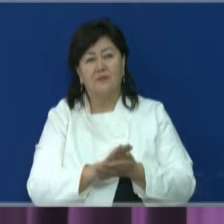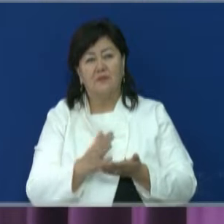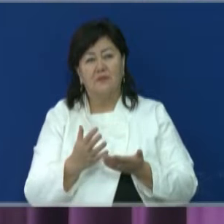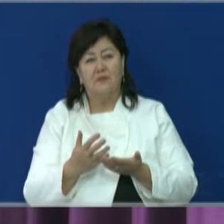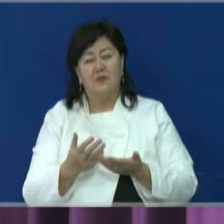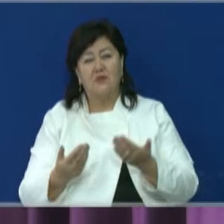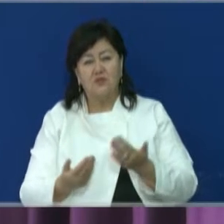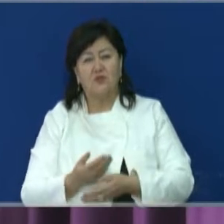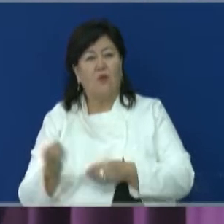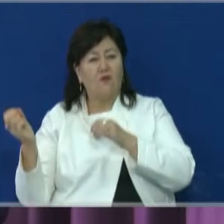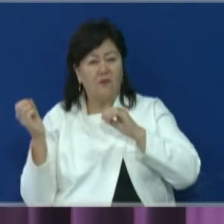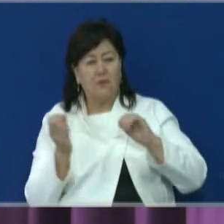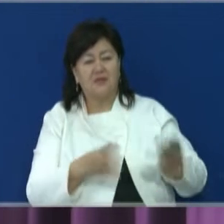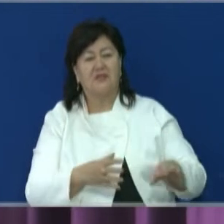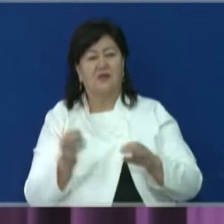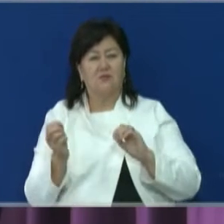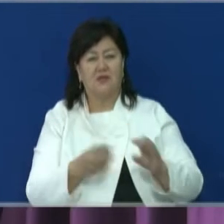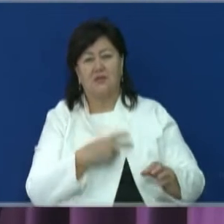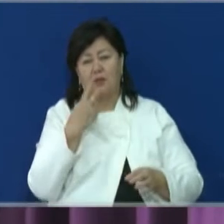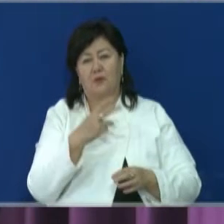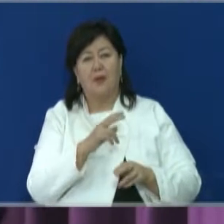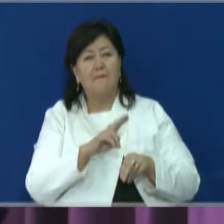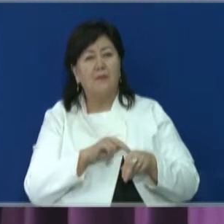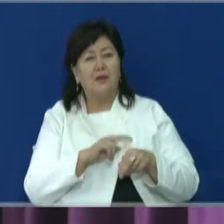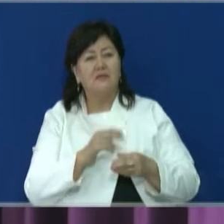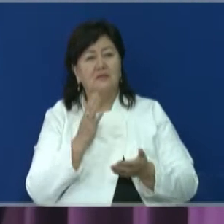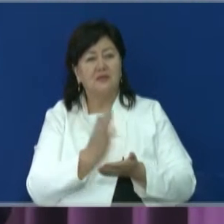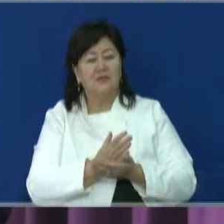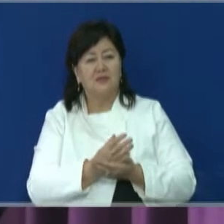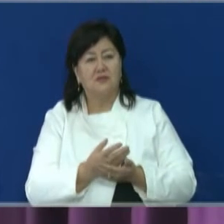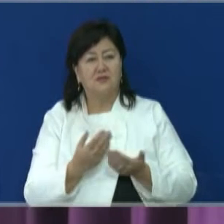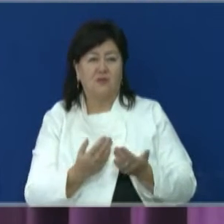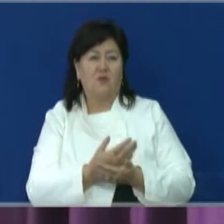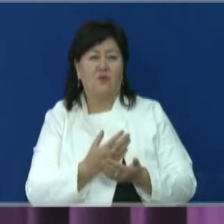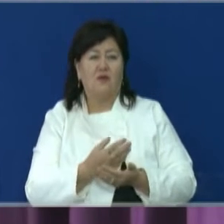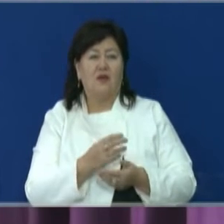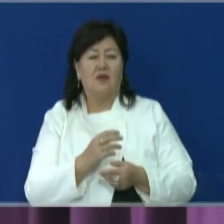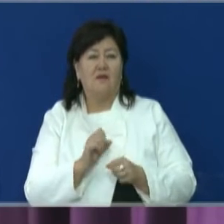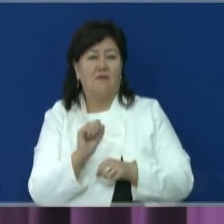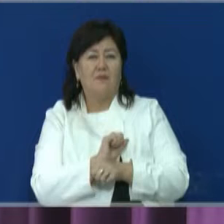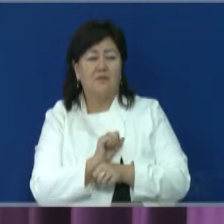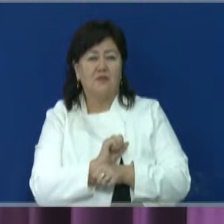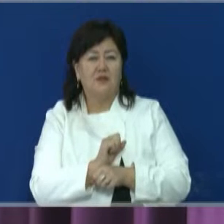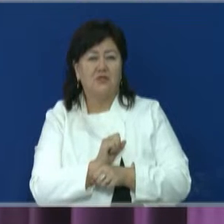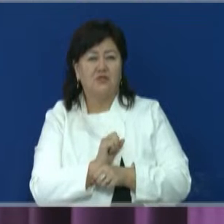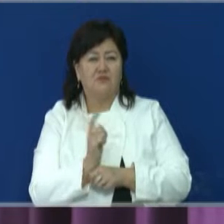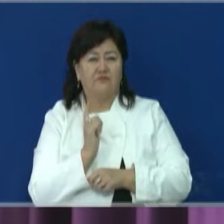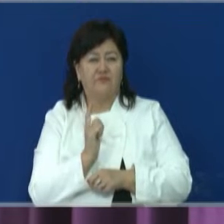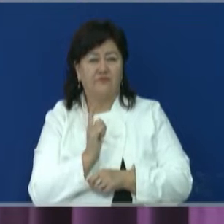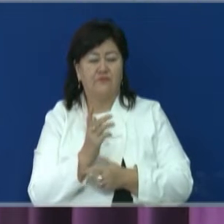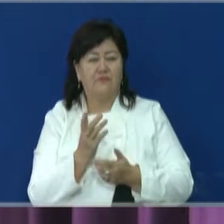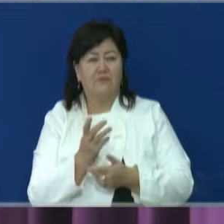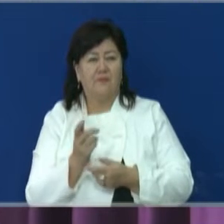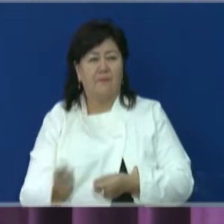Қайтадан төгіп жатыр. Қайтадан төгіп жатыр. Полиция қойып қойдым нарада. Қайтадан КамАЗ мен тағы басы. Таптыңыздар ма? Ақ